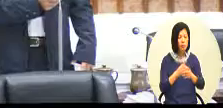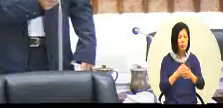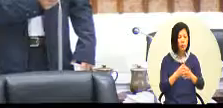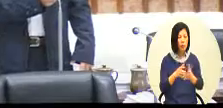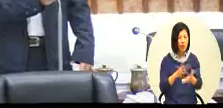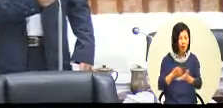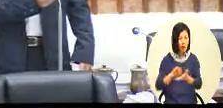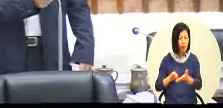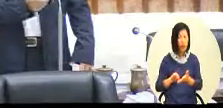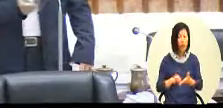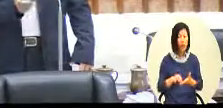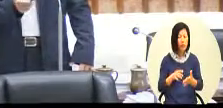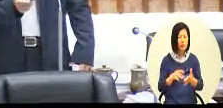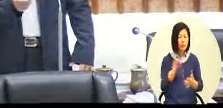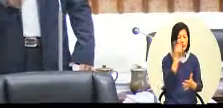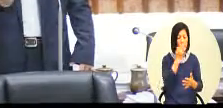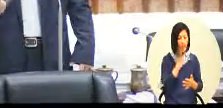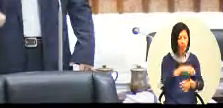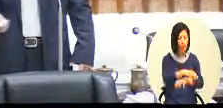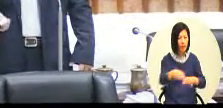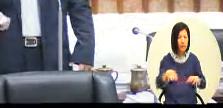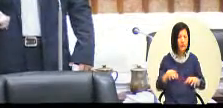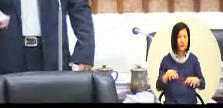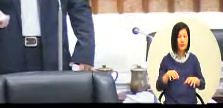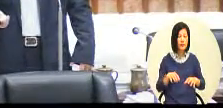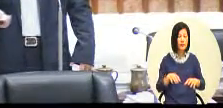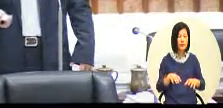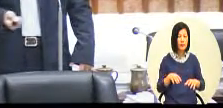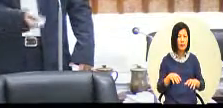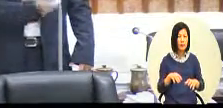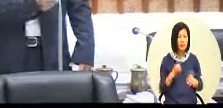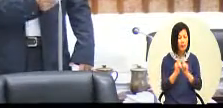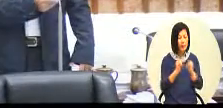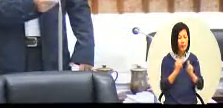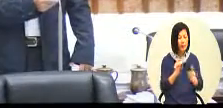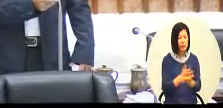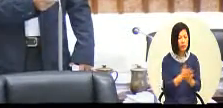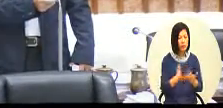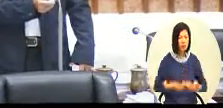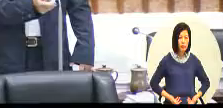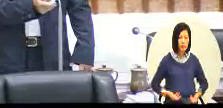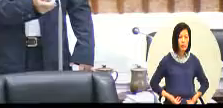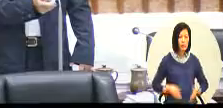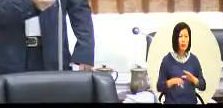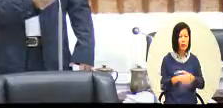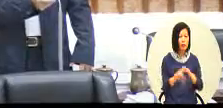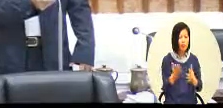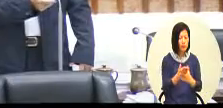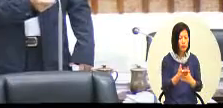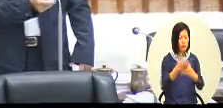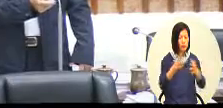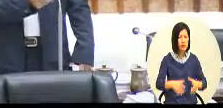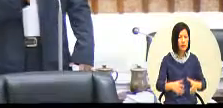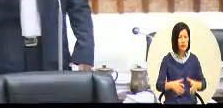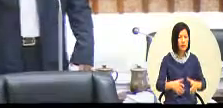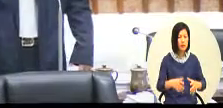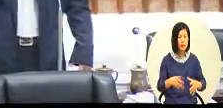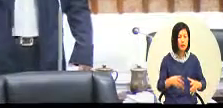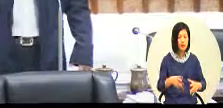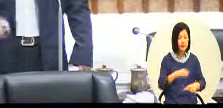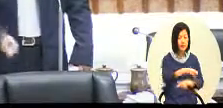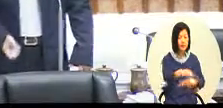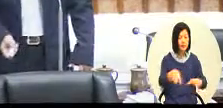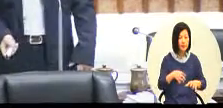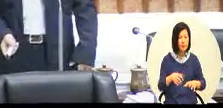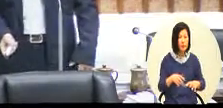的这个环境，民众休闲的空间，建设周遭的这个设施，营